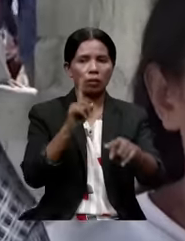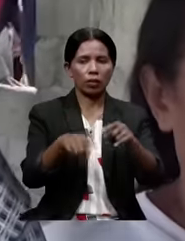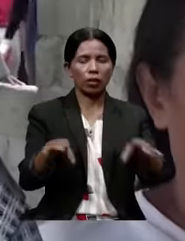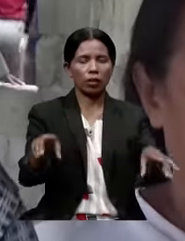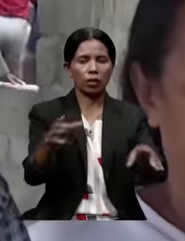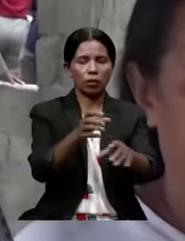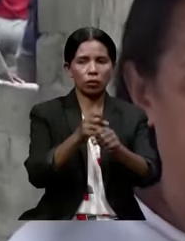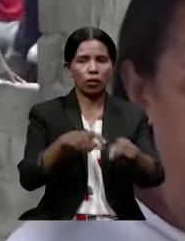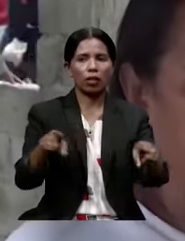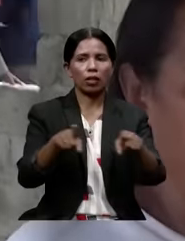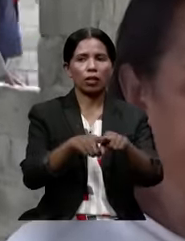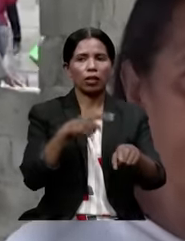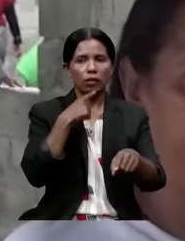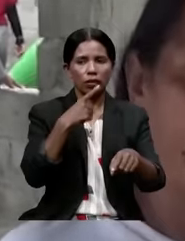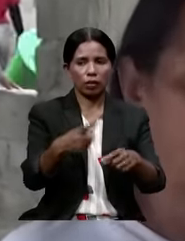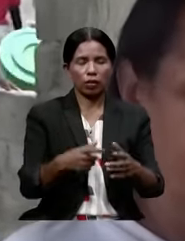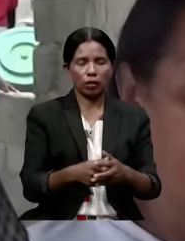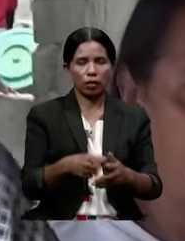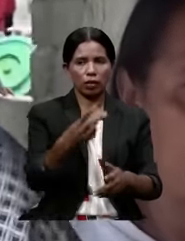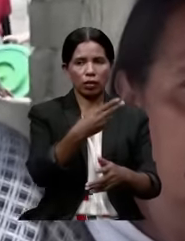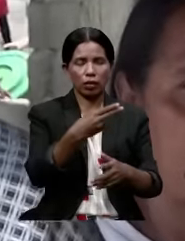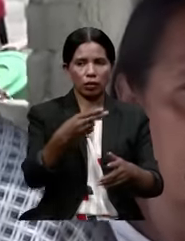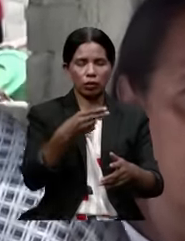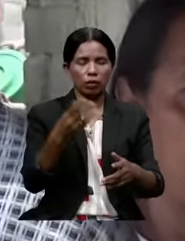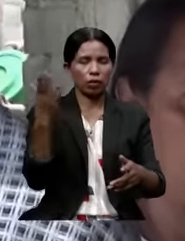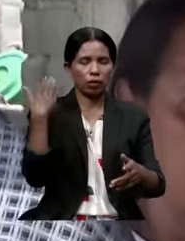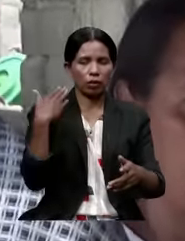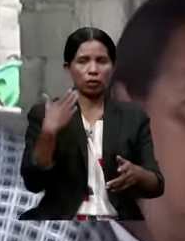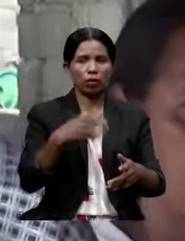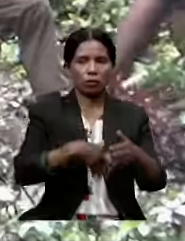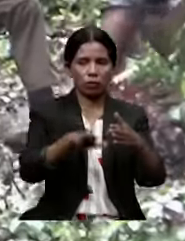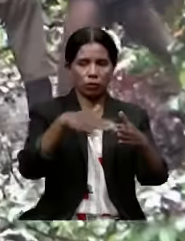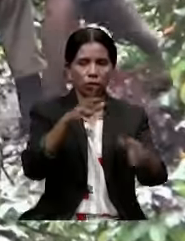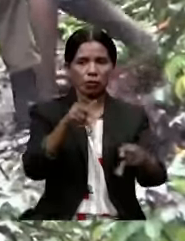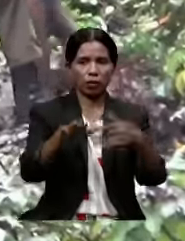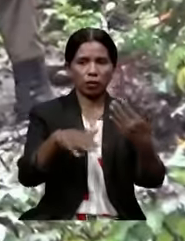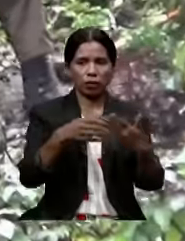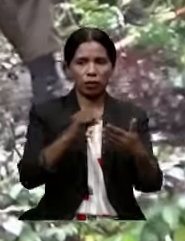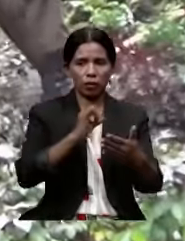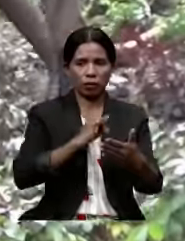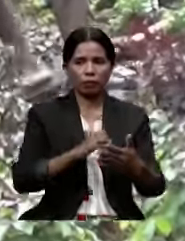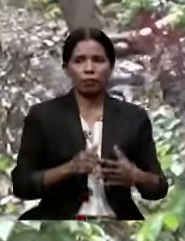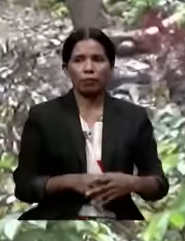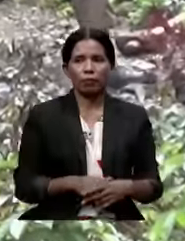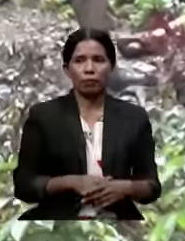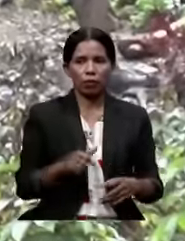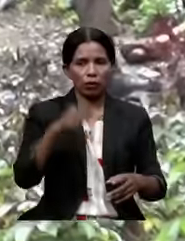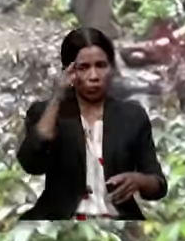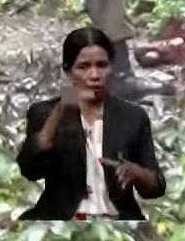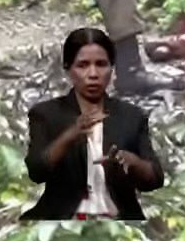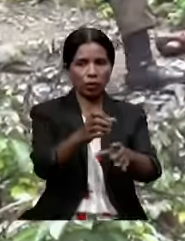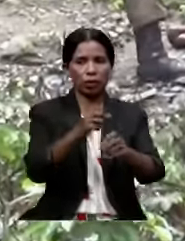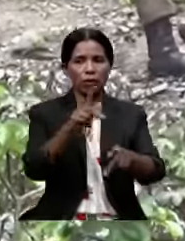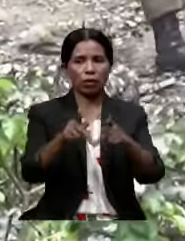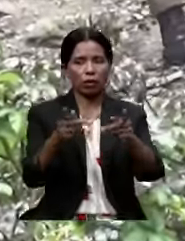nessa nene, a nessa, até te cara que Indonesia, Indonesia uruko, dunia unia maluco, o dunia u. Governo hasai komunidade